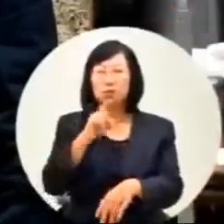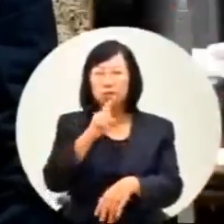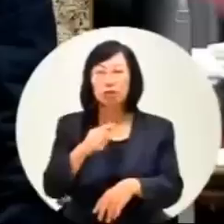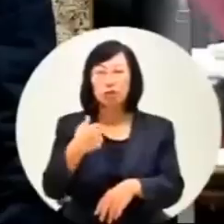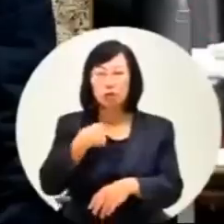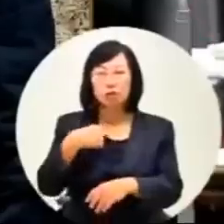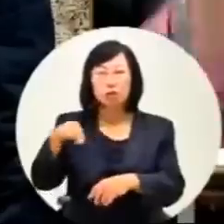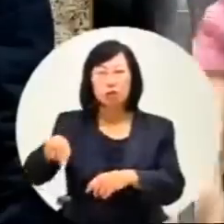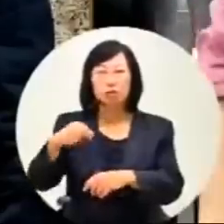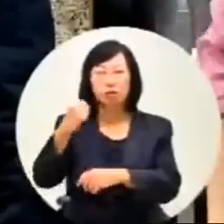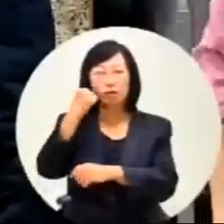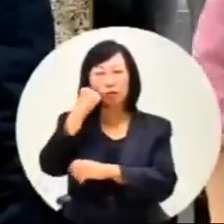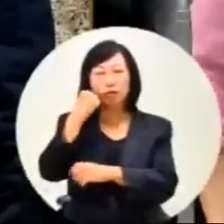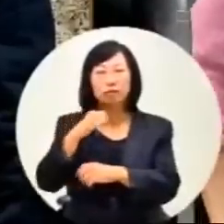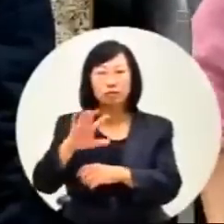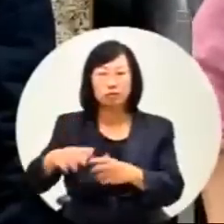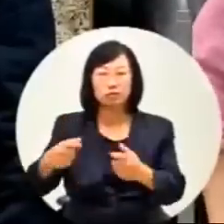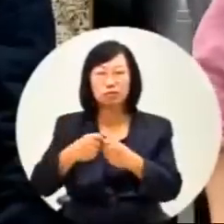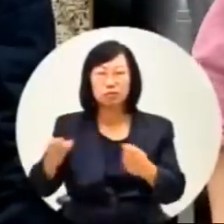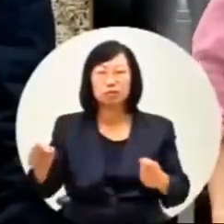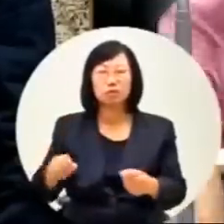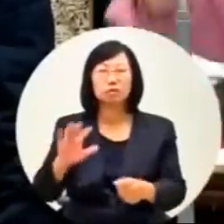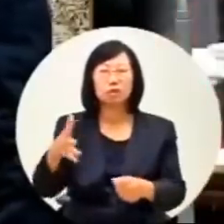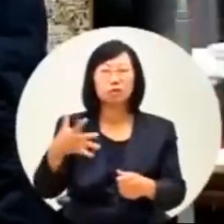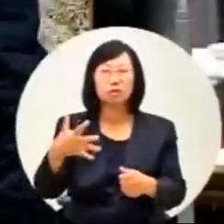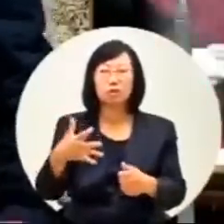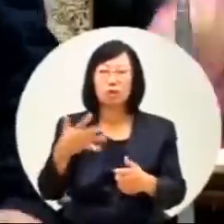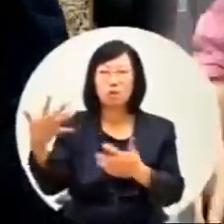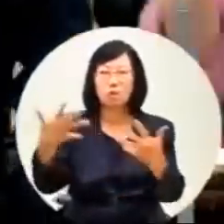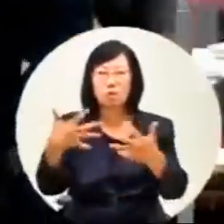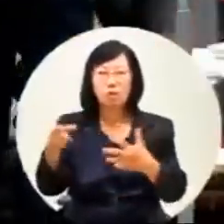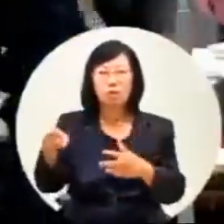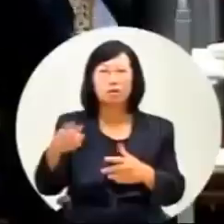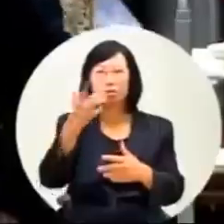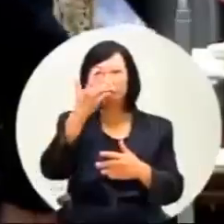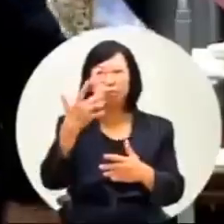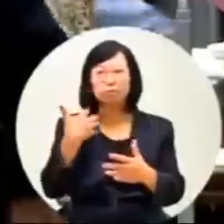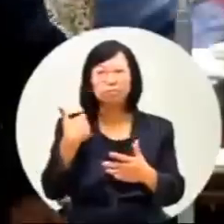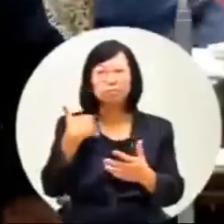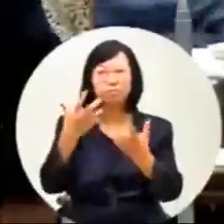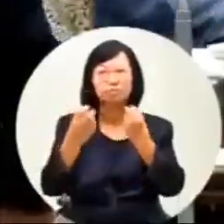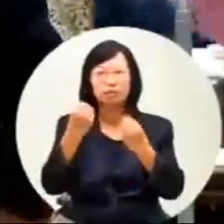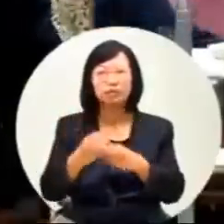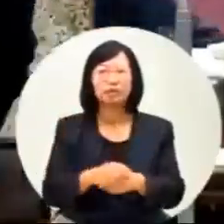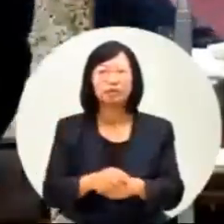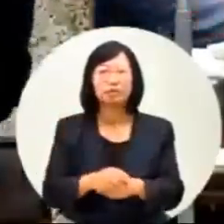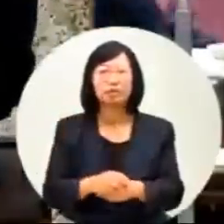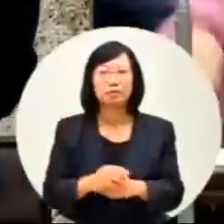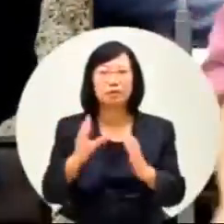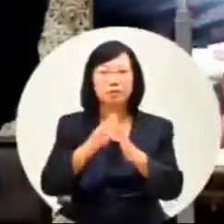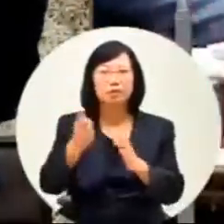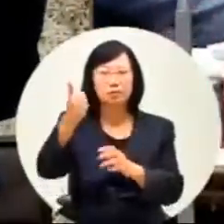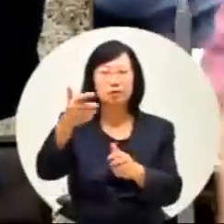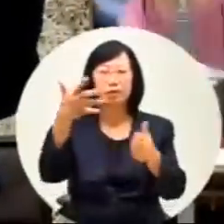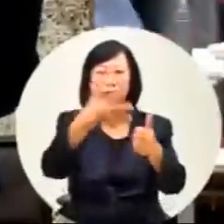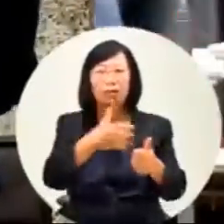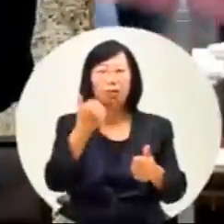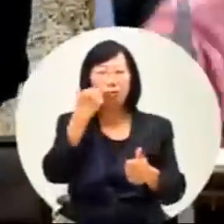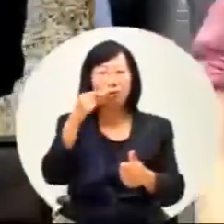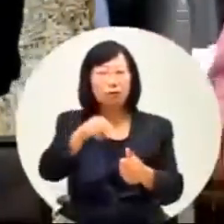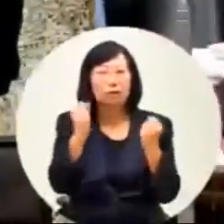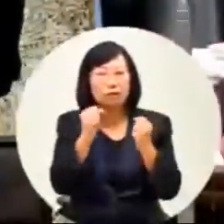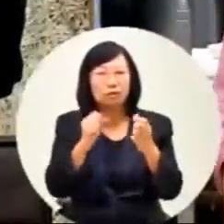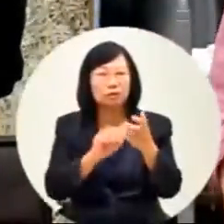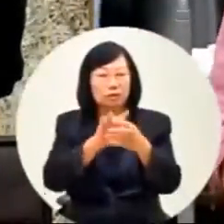价差不快， 你很资深，但是你居然不知道这个冷泉。 然后局长，龙源冷泉是因为擦